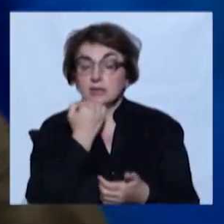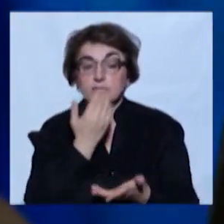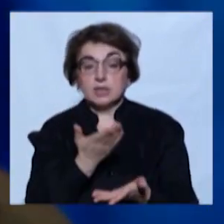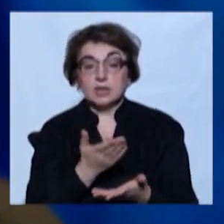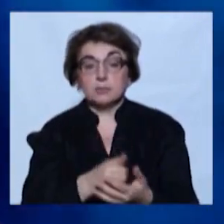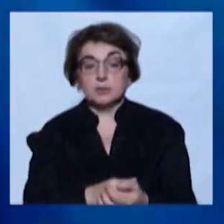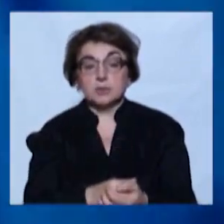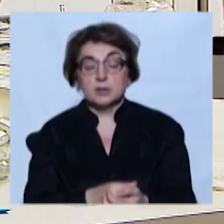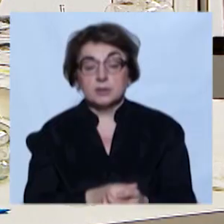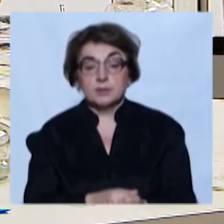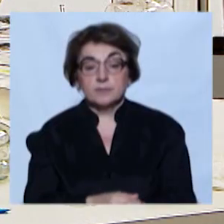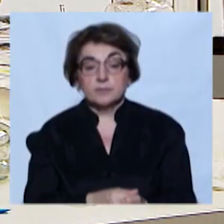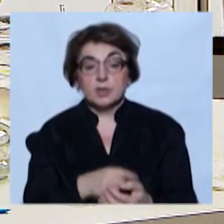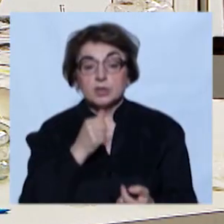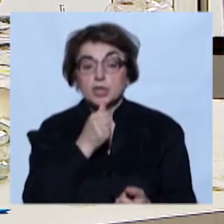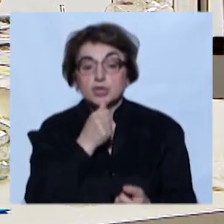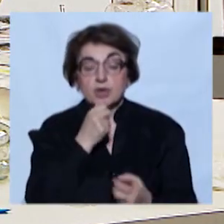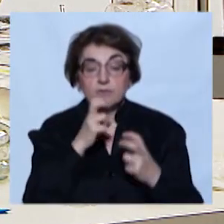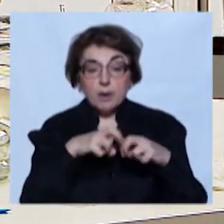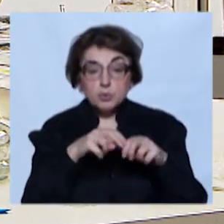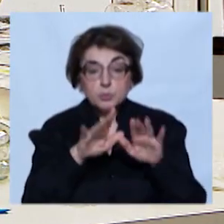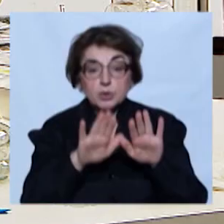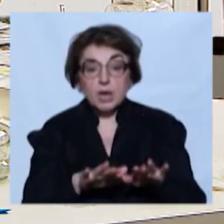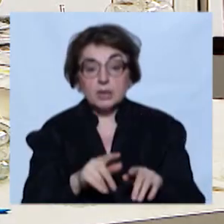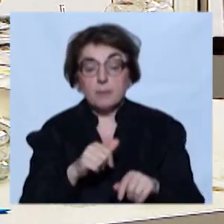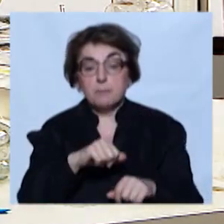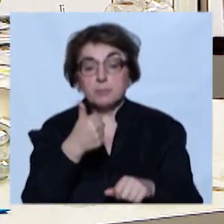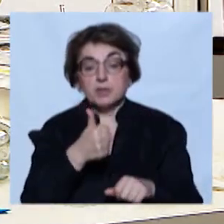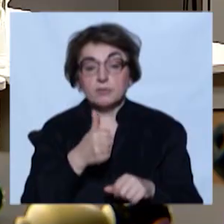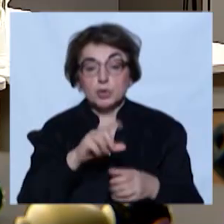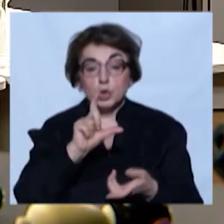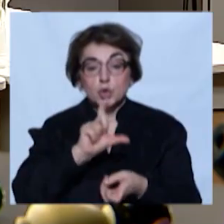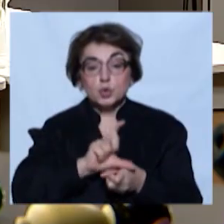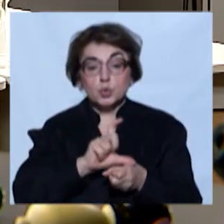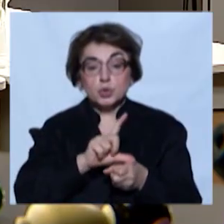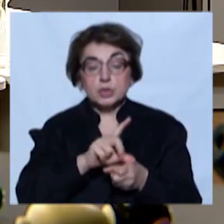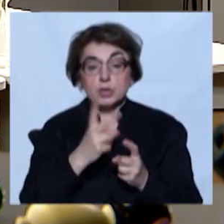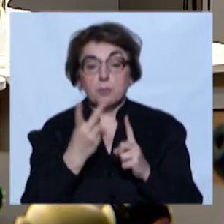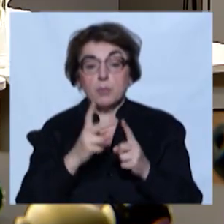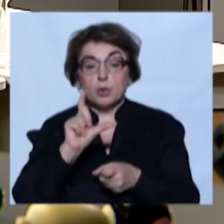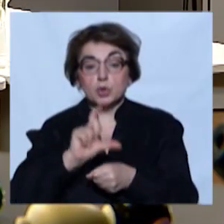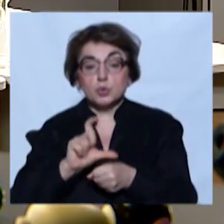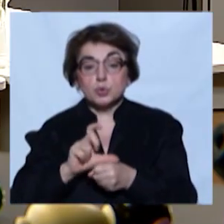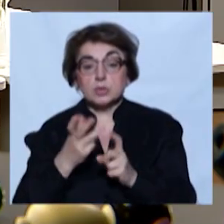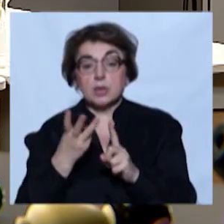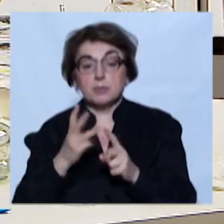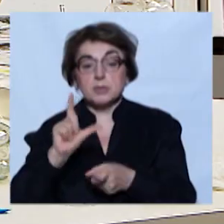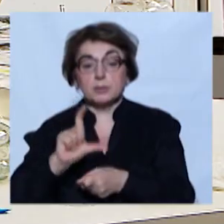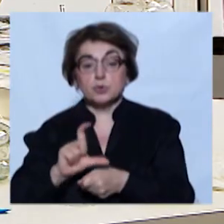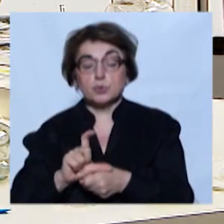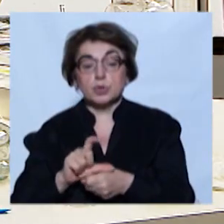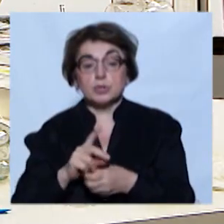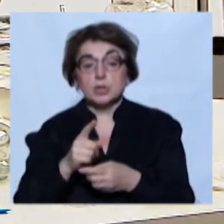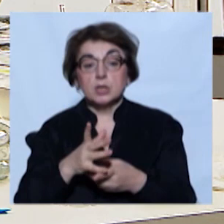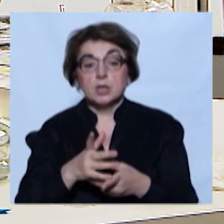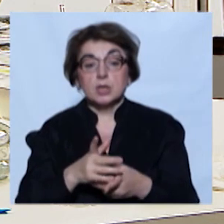და შევამოწმოთ არე პირველ ჭურჭელში, მეორე ჭურჭელში და მესამე ჭურჭელში.